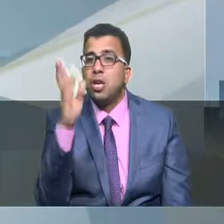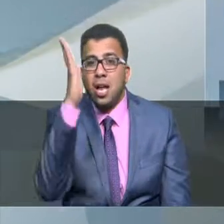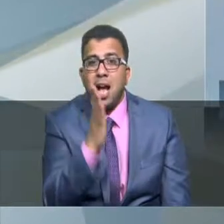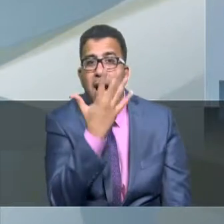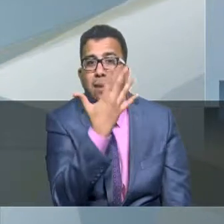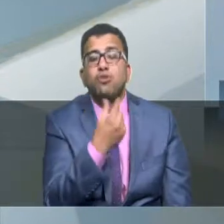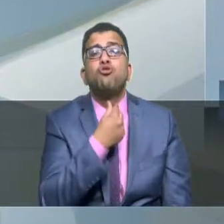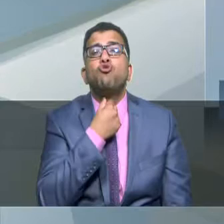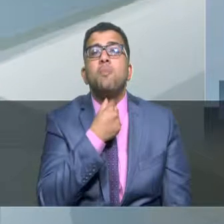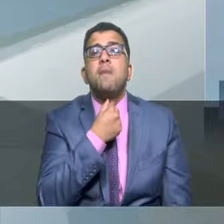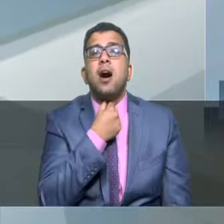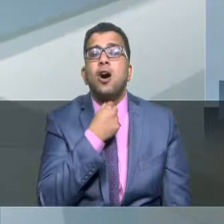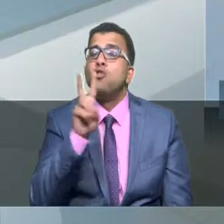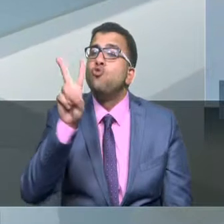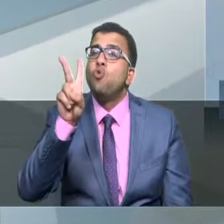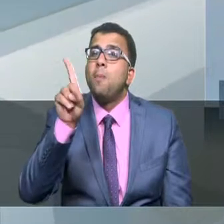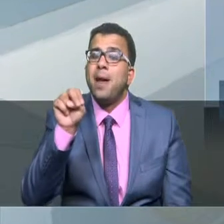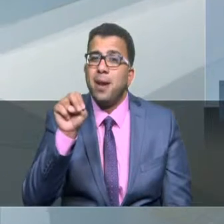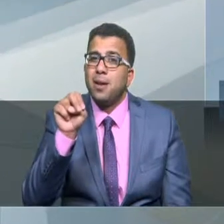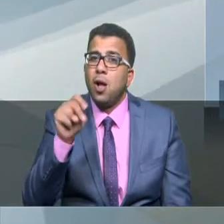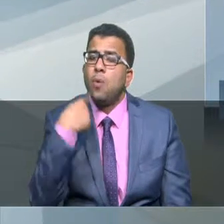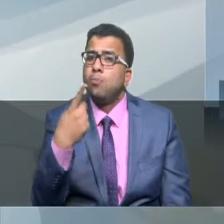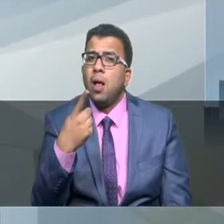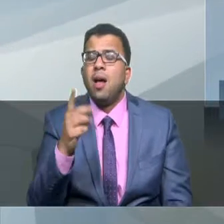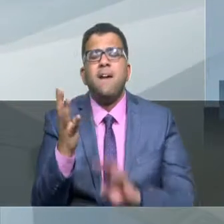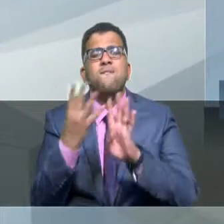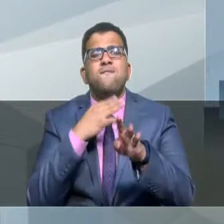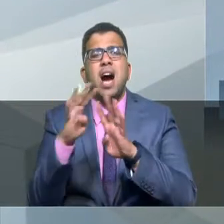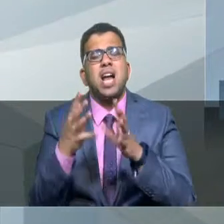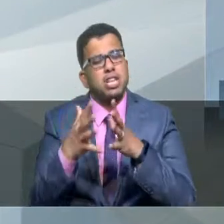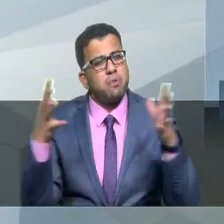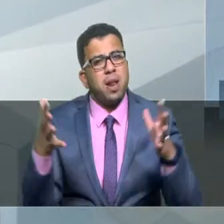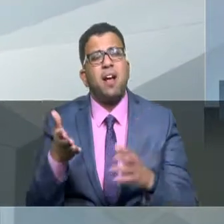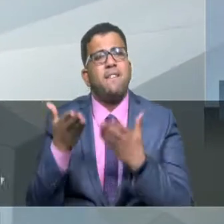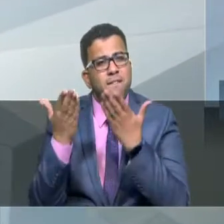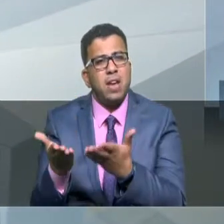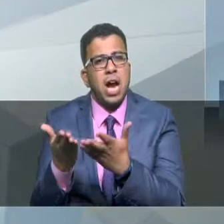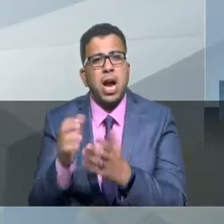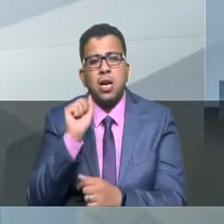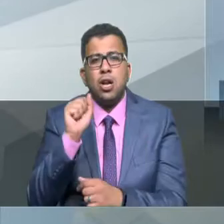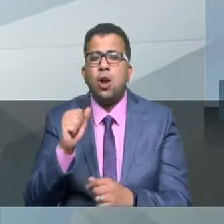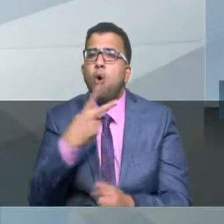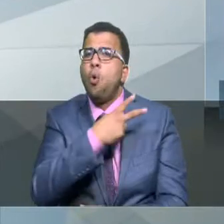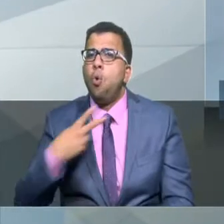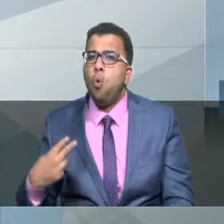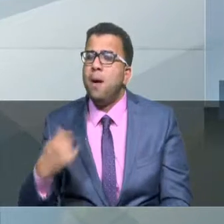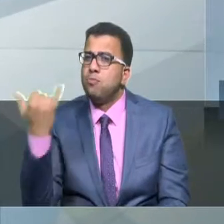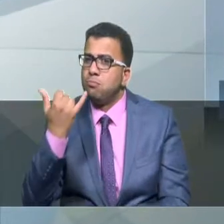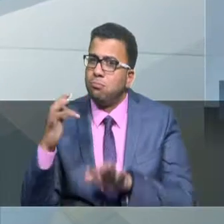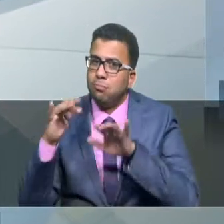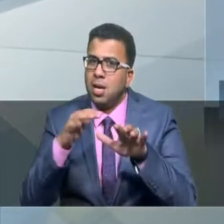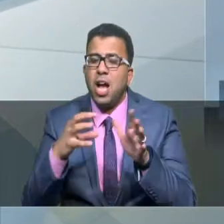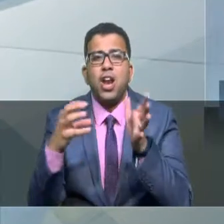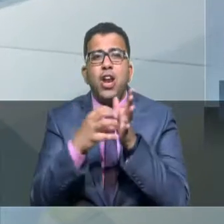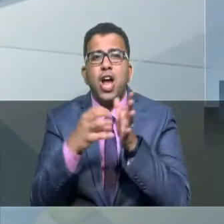يوم الجمعة لمدة يومين. في فعاليات كثيرة تشترك فيها عدة مؤسسات، من أهمها